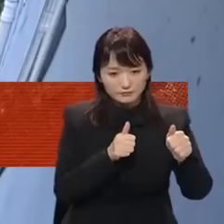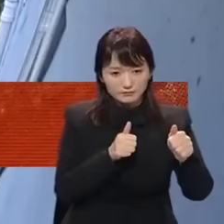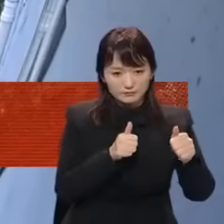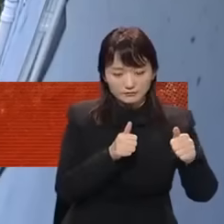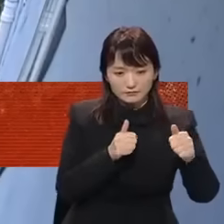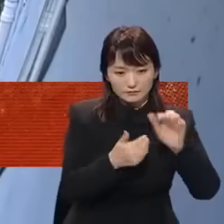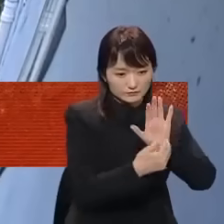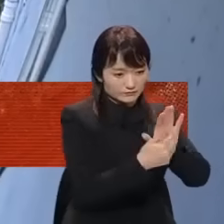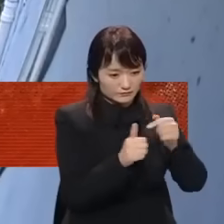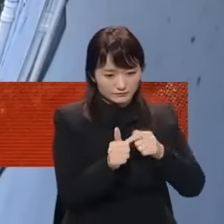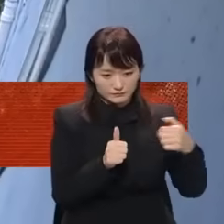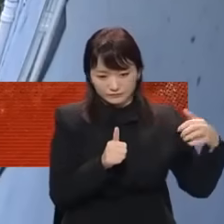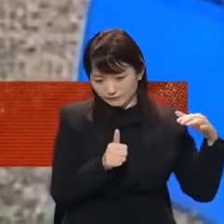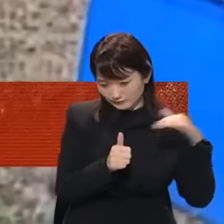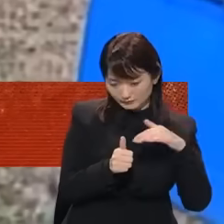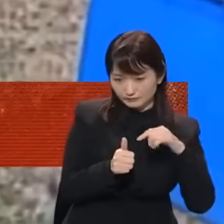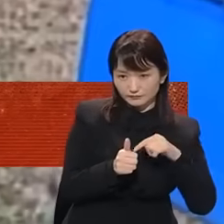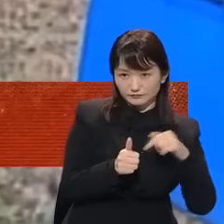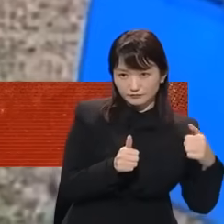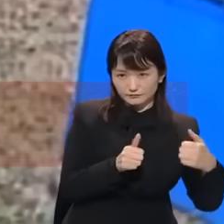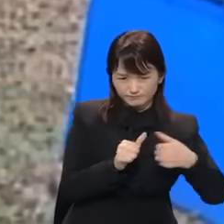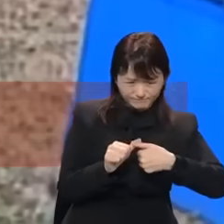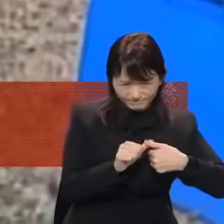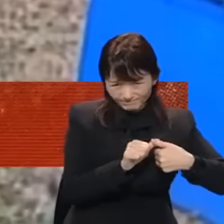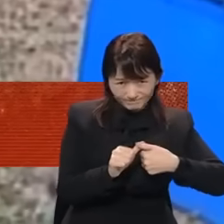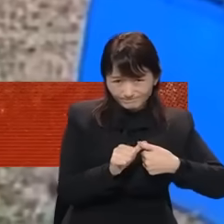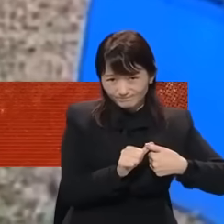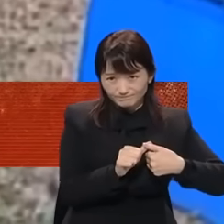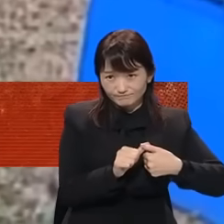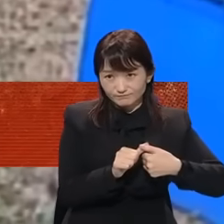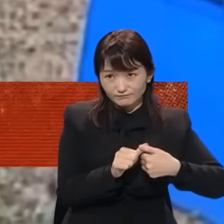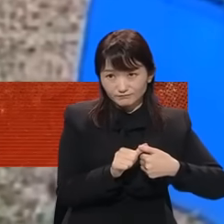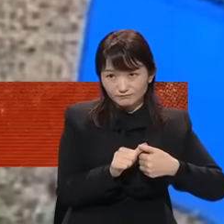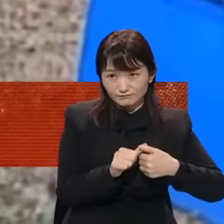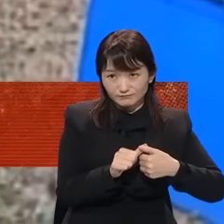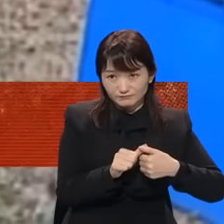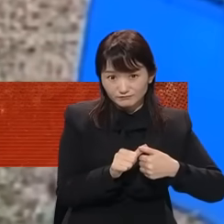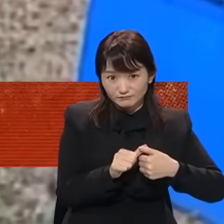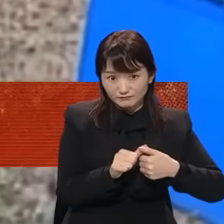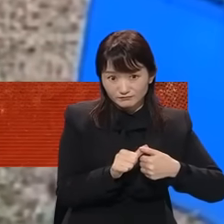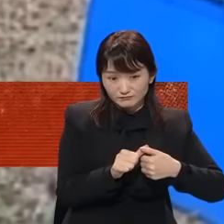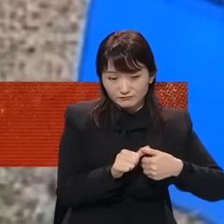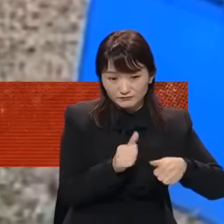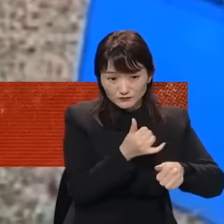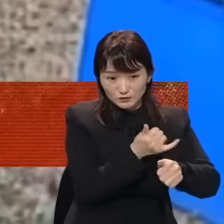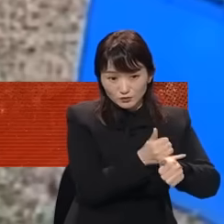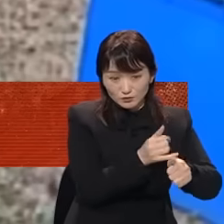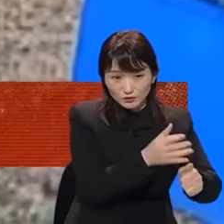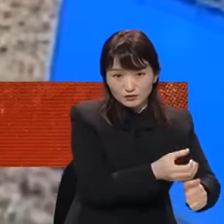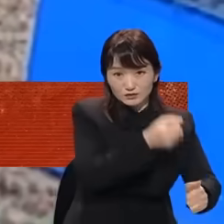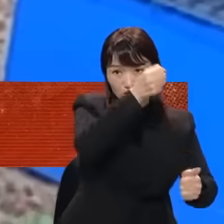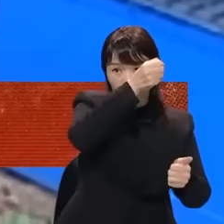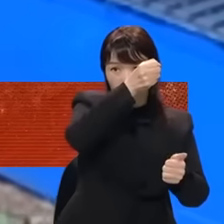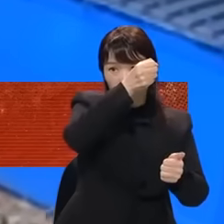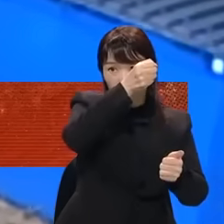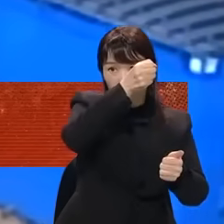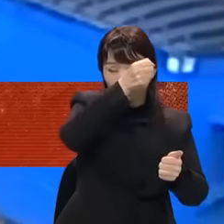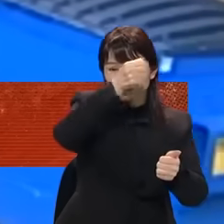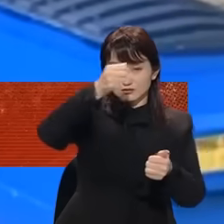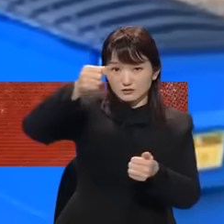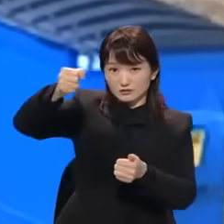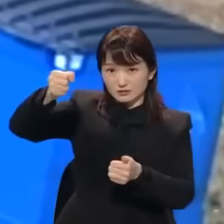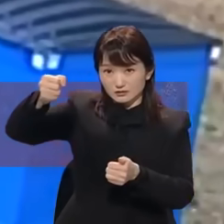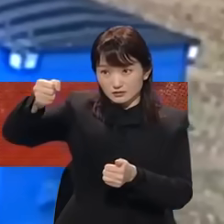시작합니다. 남성도 지지 않고 코요테와 사투를 벌이는데요. 이내 남성이 코요테의 꼬리를 잡아듭니다. 남성은 일단 급한